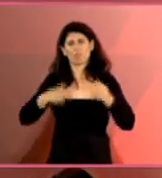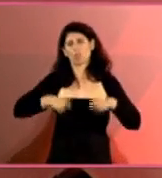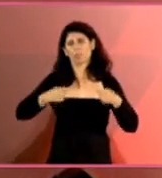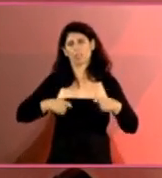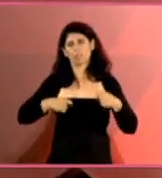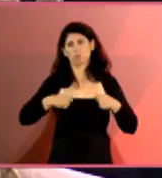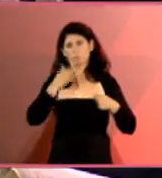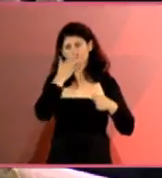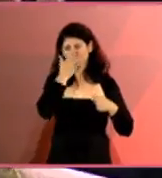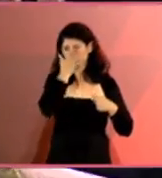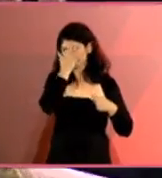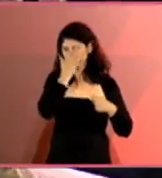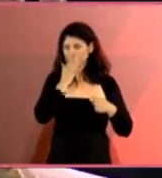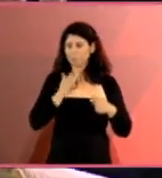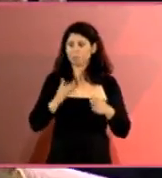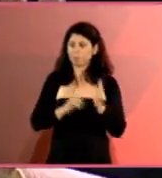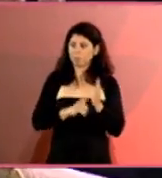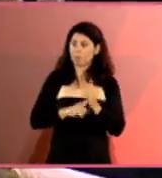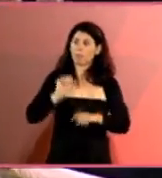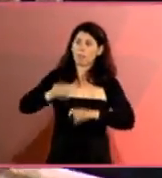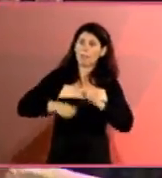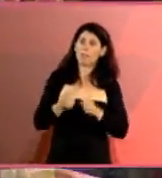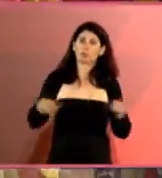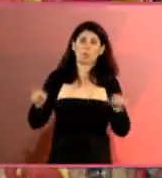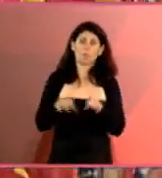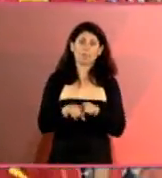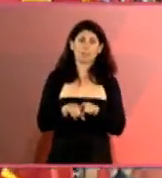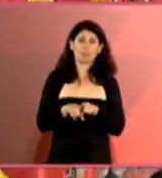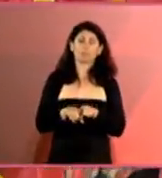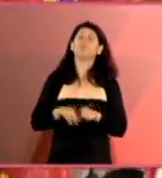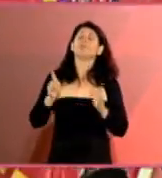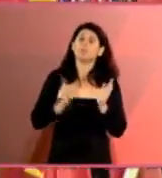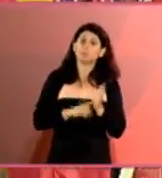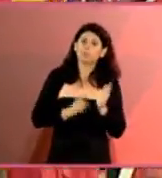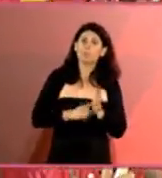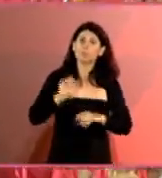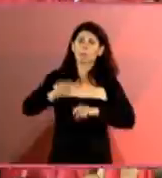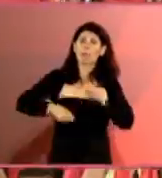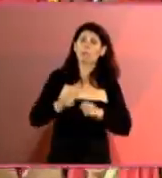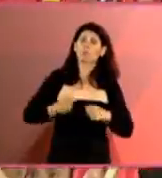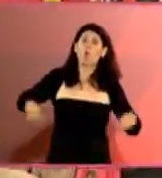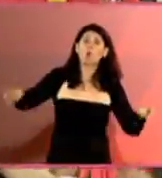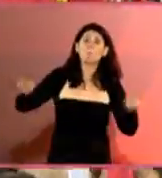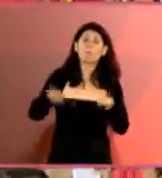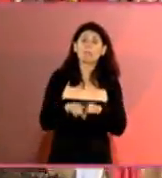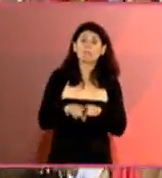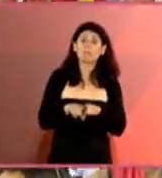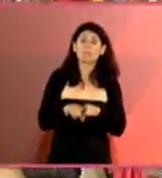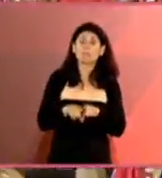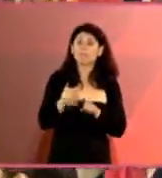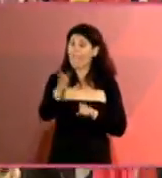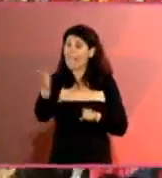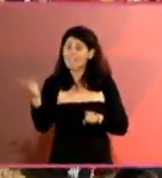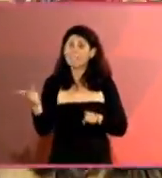καπιταλισμό. Πρέπει να παλέψουμε μαζί. Πρέπει να παλέψουμε όλοι μαζί για εκείνη